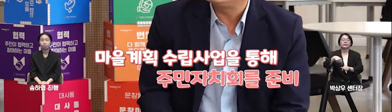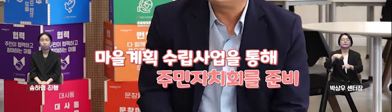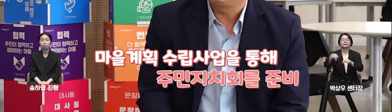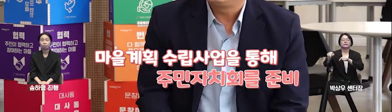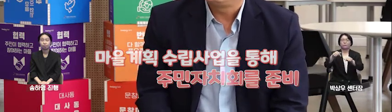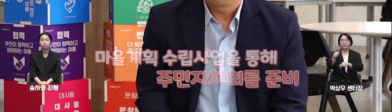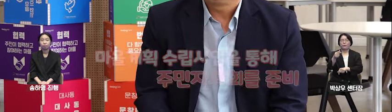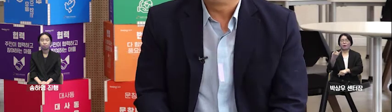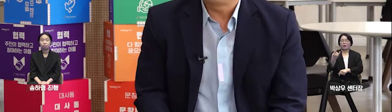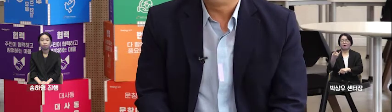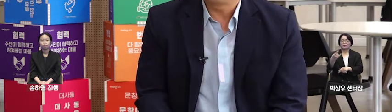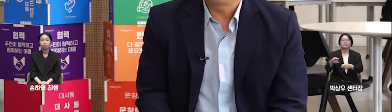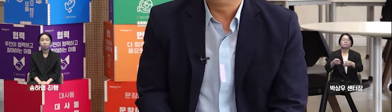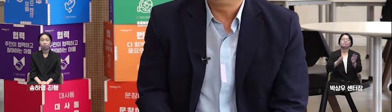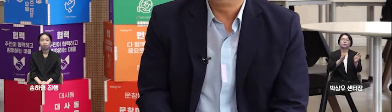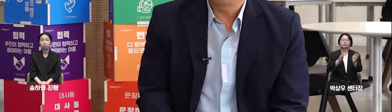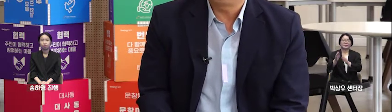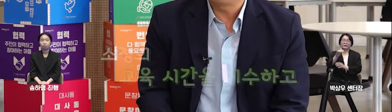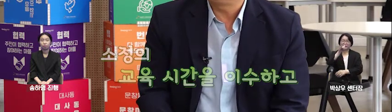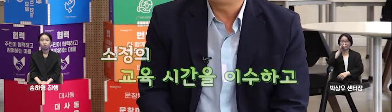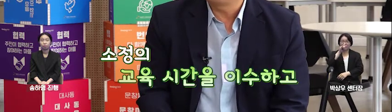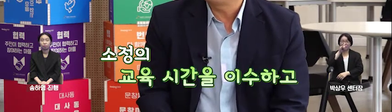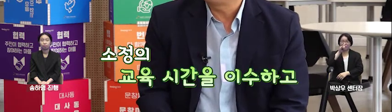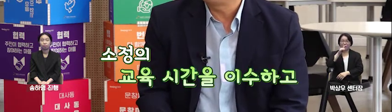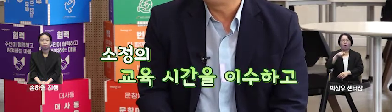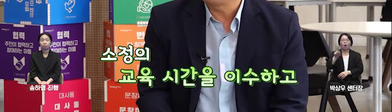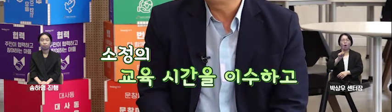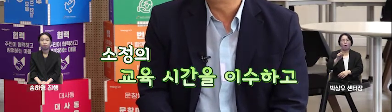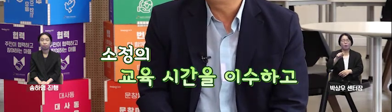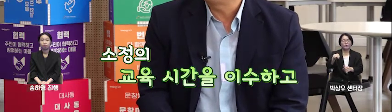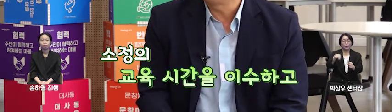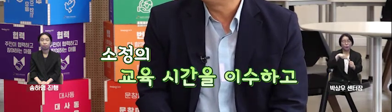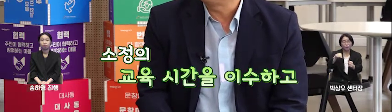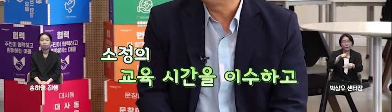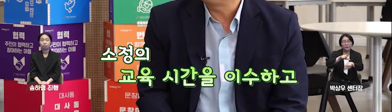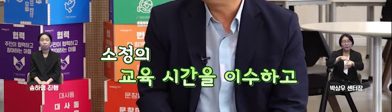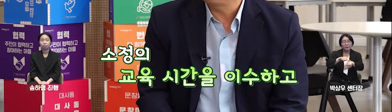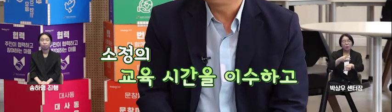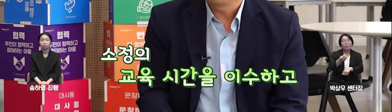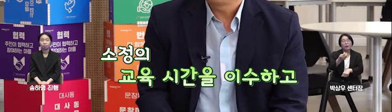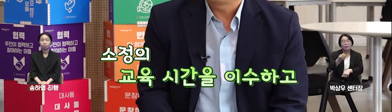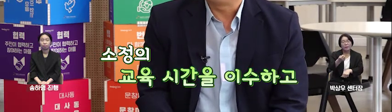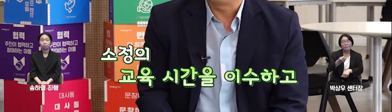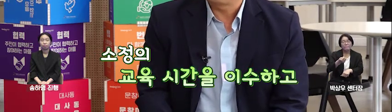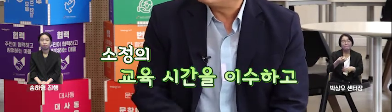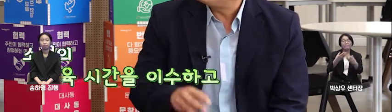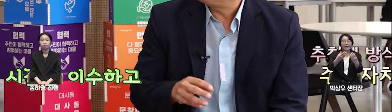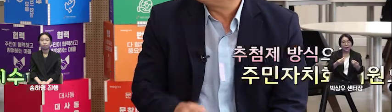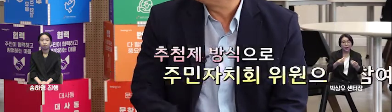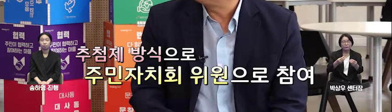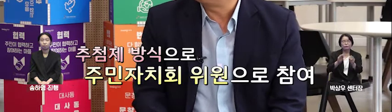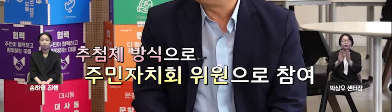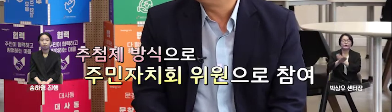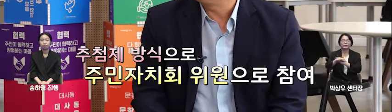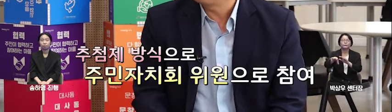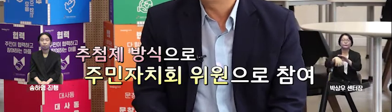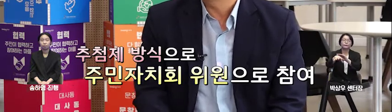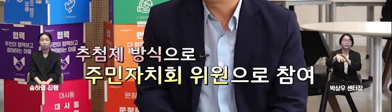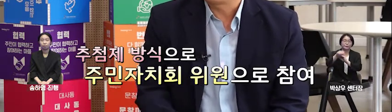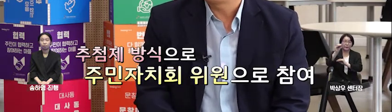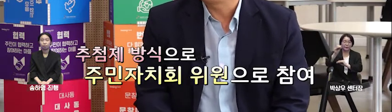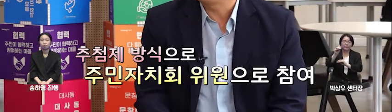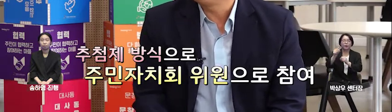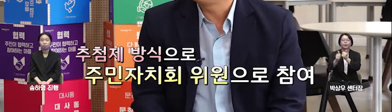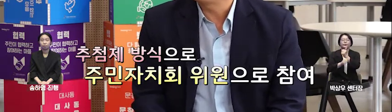것 같은데요. 그 주민자치에는 소정의 교육시간을 이수하신 분들이 그 추첨제 방식으로 그